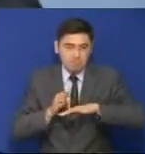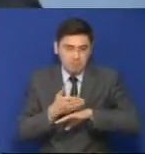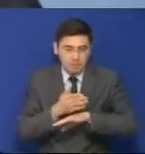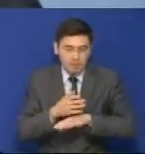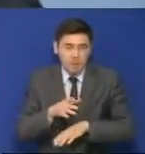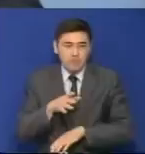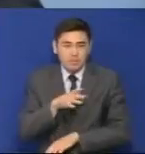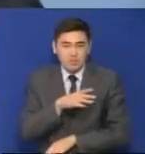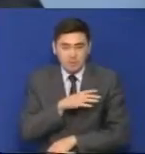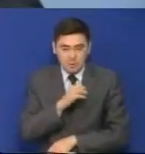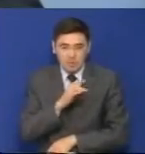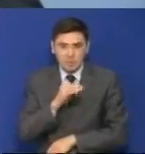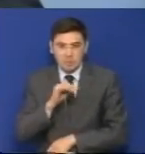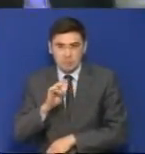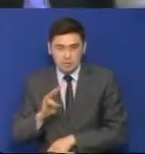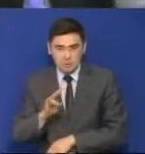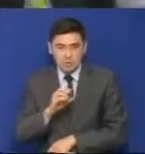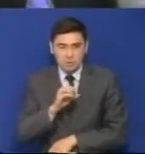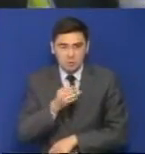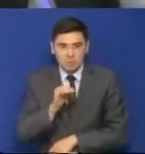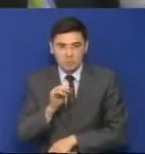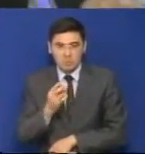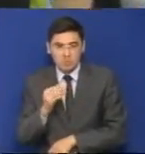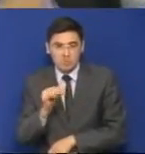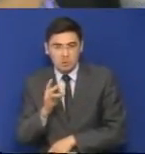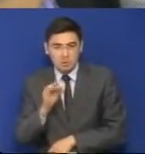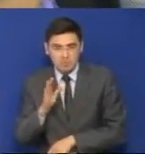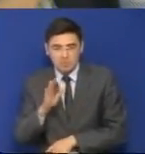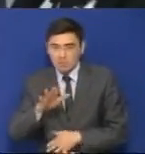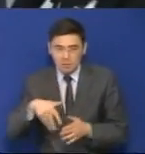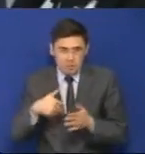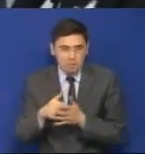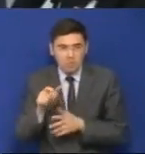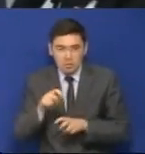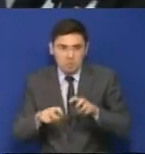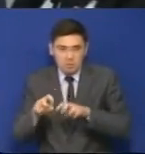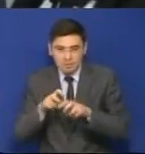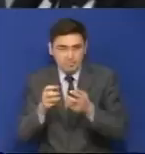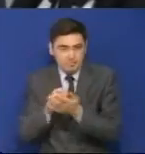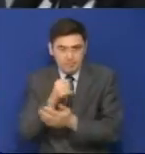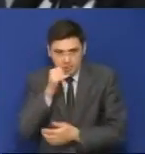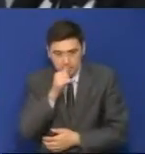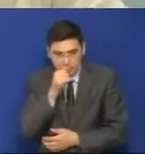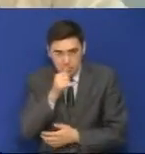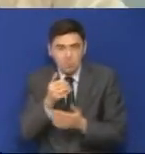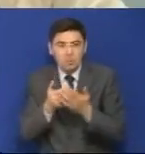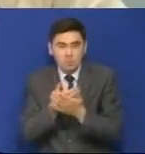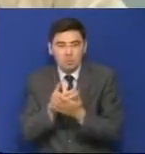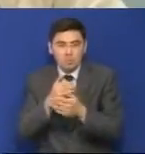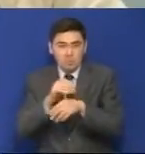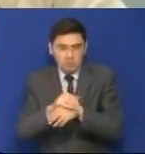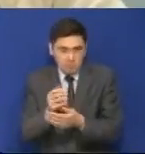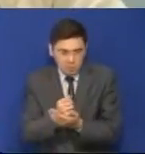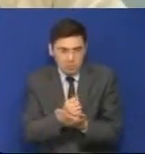іс-түссіз жоғалып кеткен Ержан Сүйінжановтың оқиғасына әлі күнге дейін нүкте қойылмаған. Дәлелді талап ететін жаңа фактілер тіркелуде.